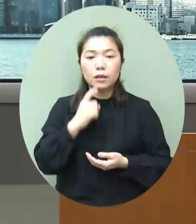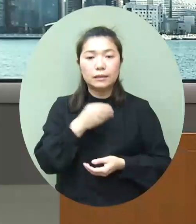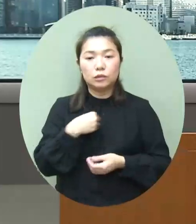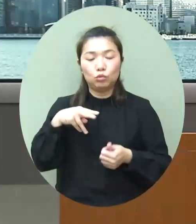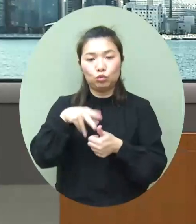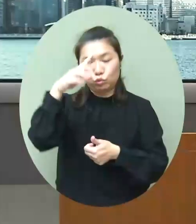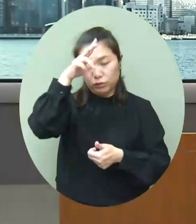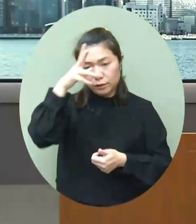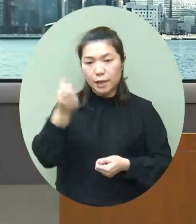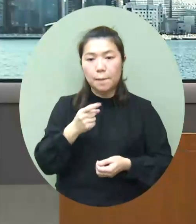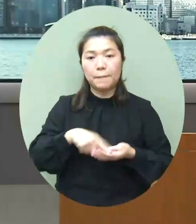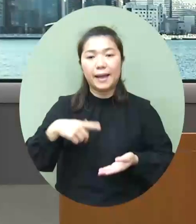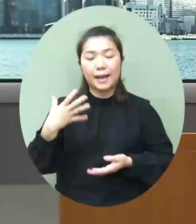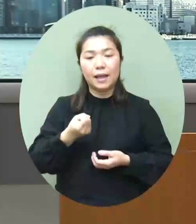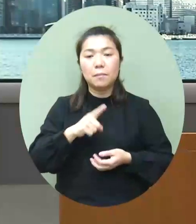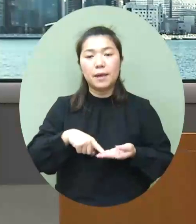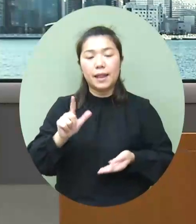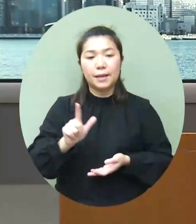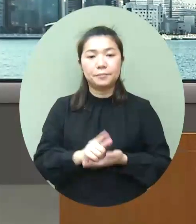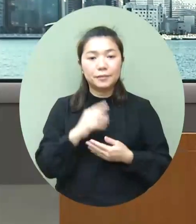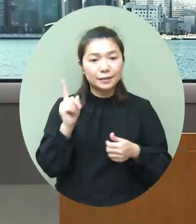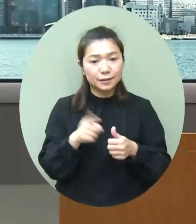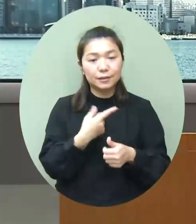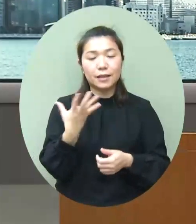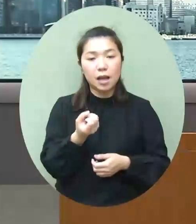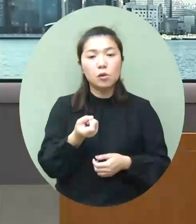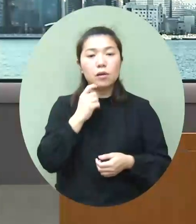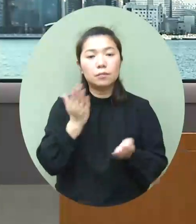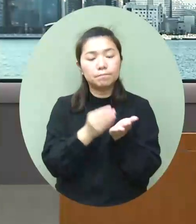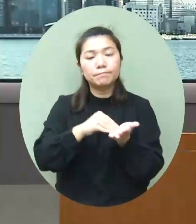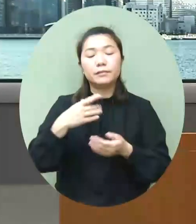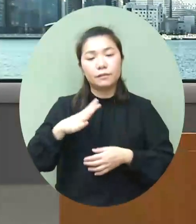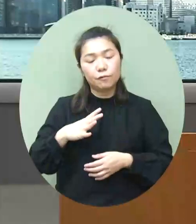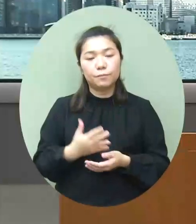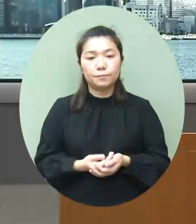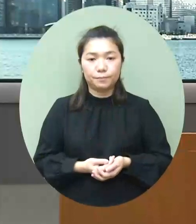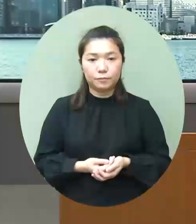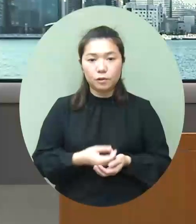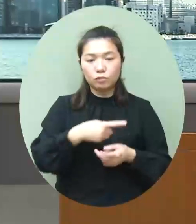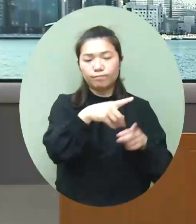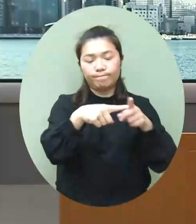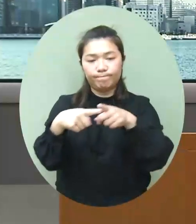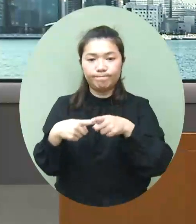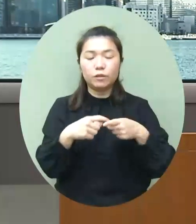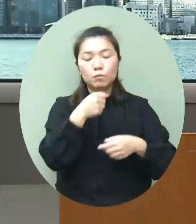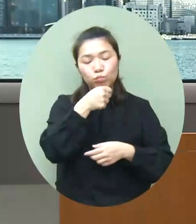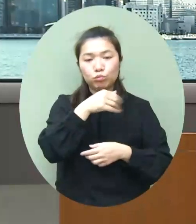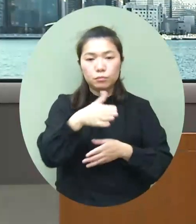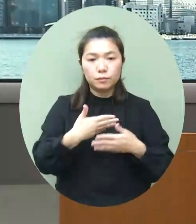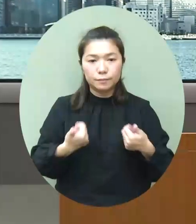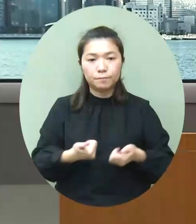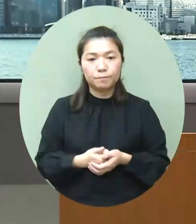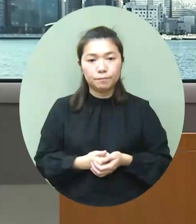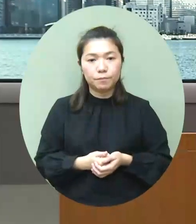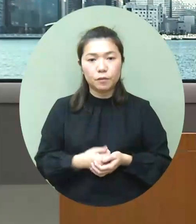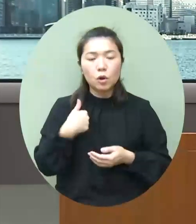生，卫生防护中心的，还有就是李立业医生，就是医管局的行政总经理。大家